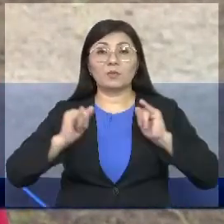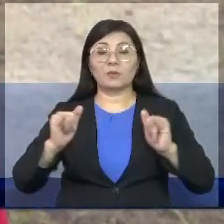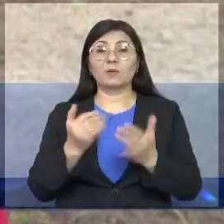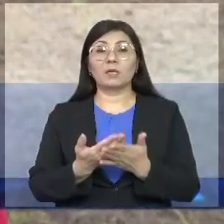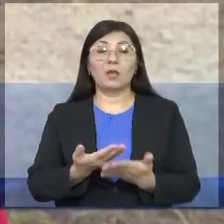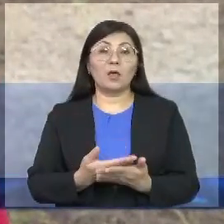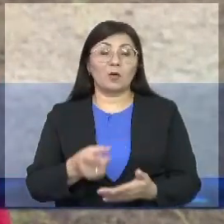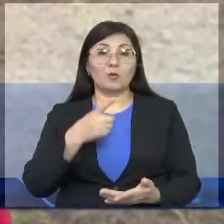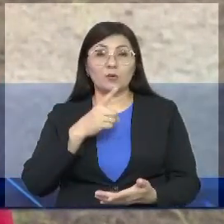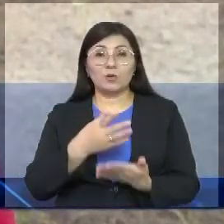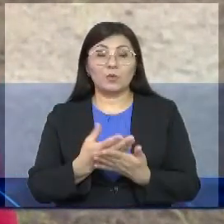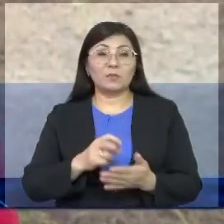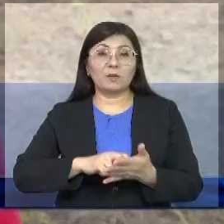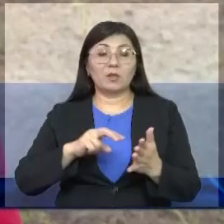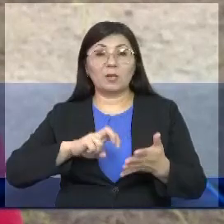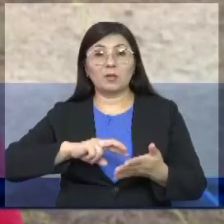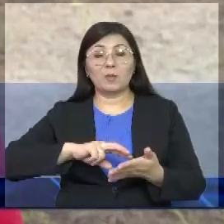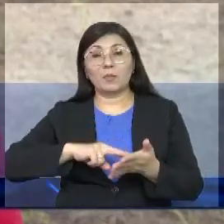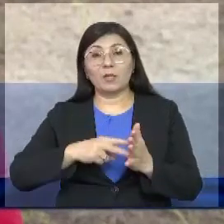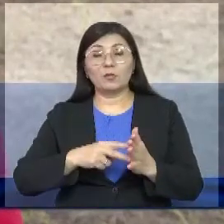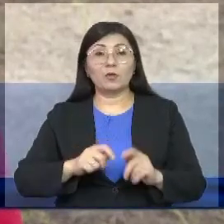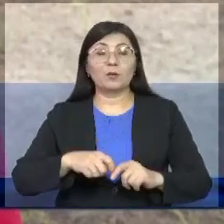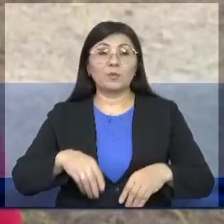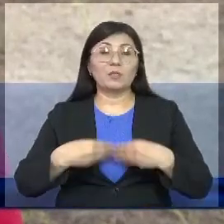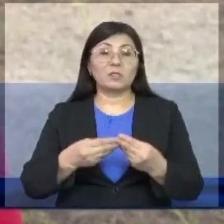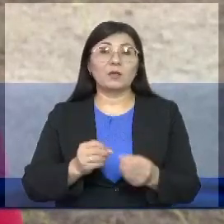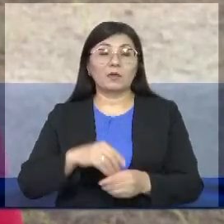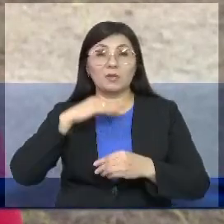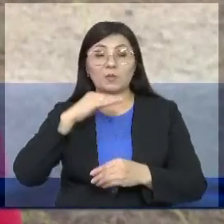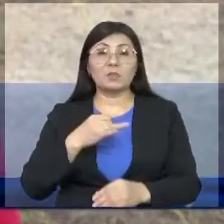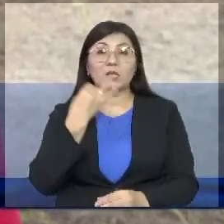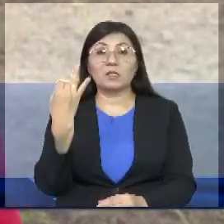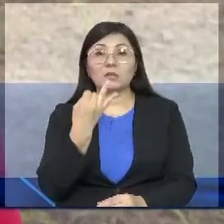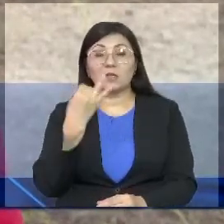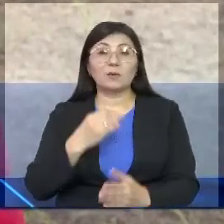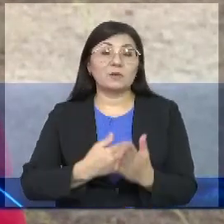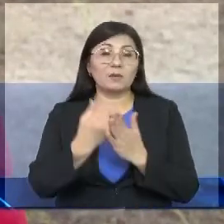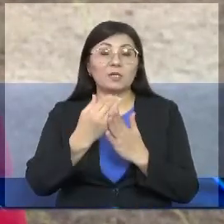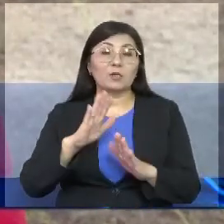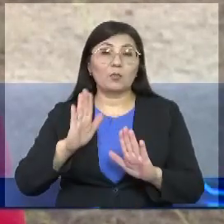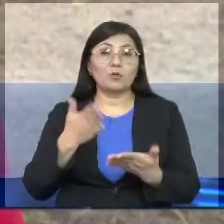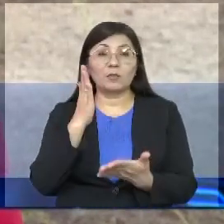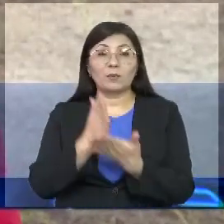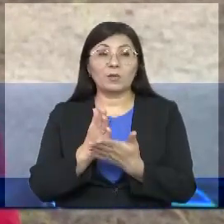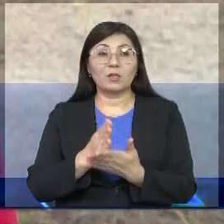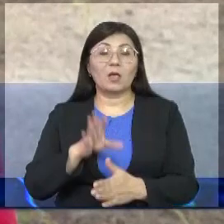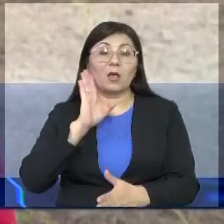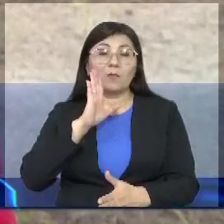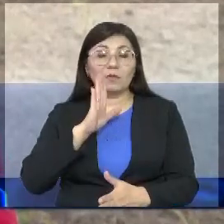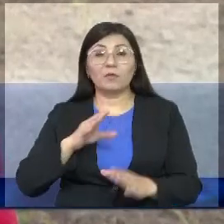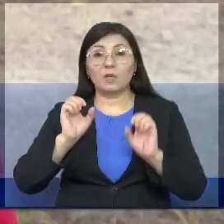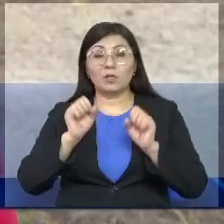развивается. Уже в скором времени планируем сдавать на мясо. Интерес очень высокий. Условия для выращивания есть. Вот такой водоем, где можно